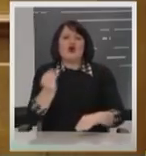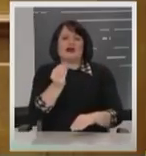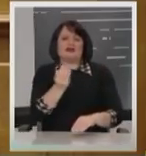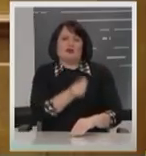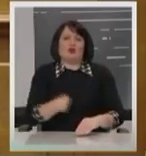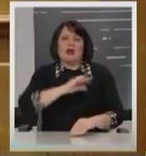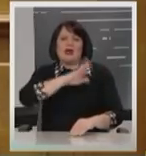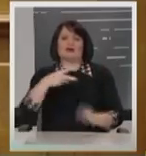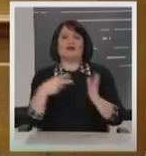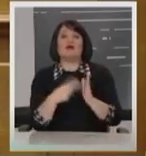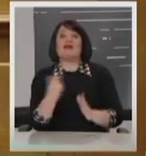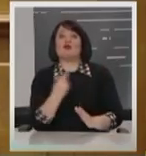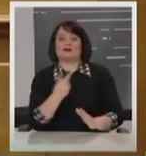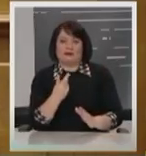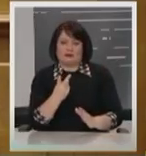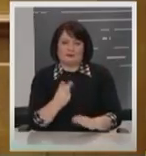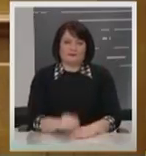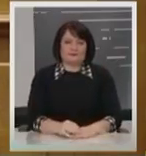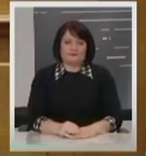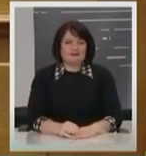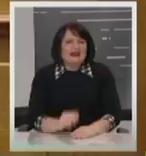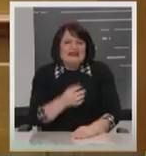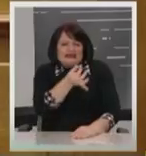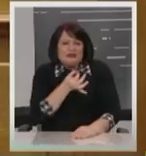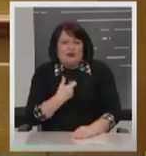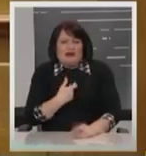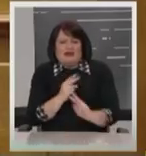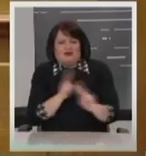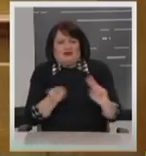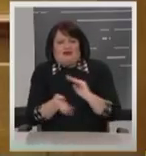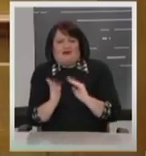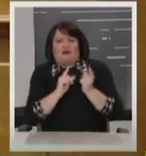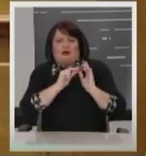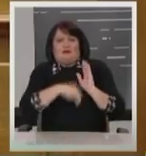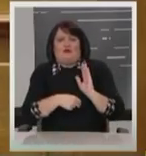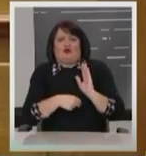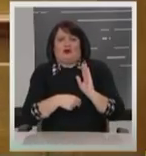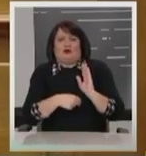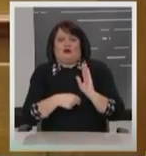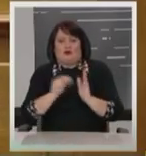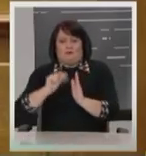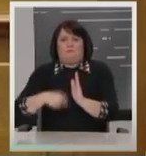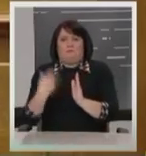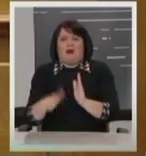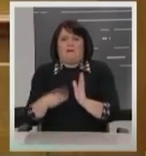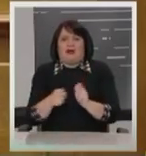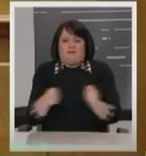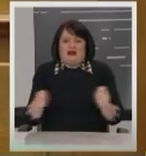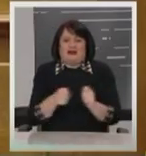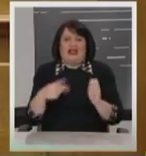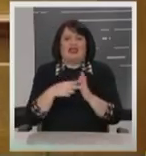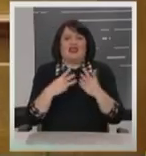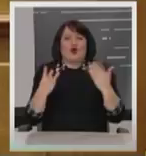μέχρι το 2022. Για ποια καθαρή έξοδο, λοιπόν, μιλάτε, όταν υπάρχουν ψηφισμένα μέτρα για μετά το